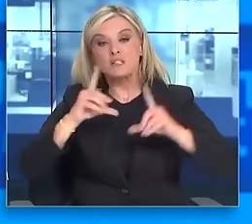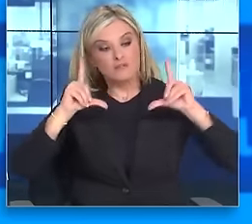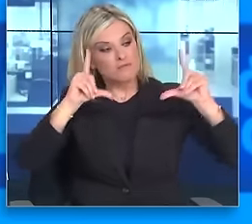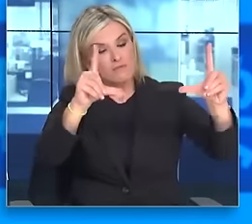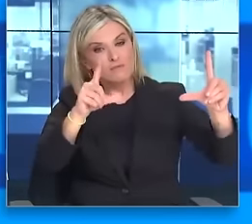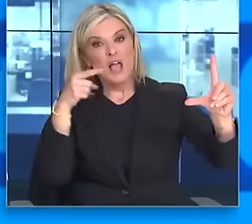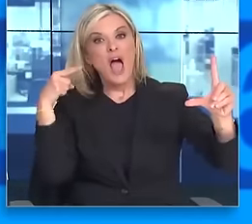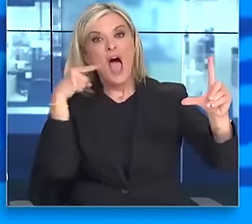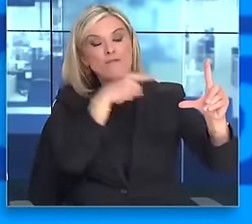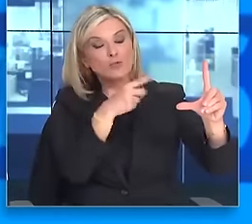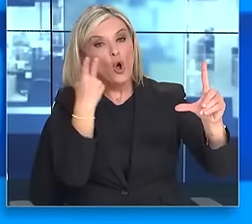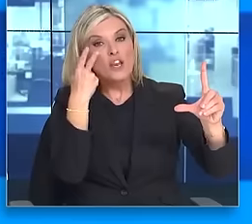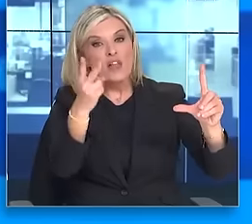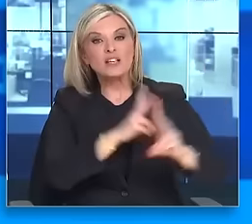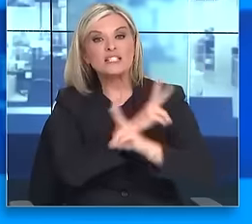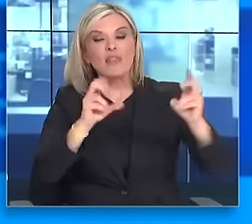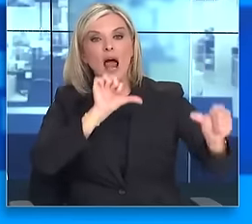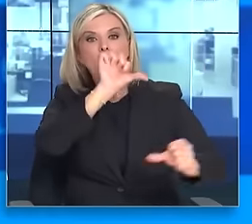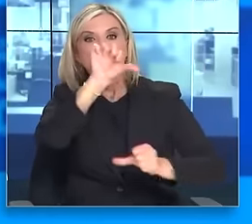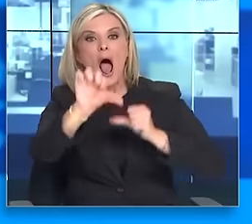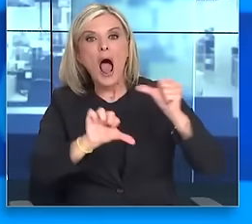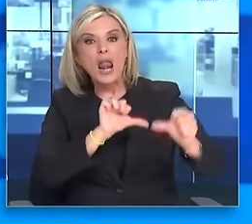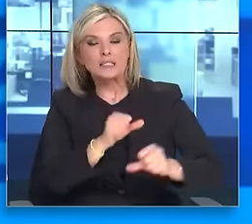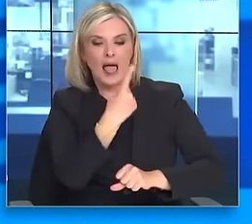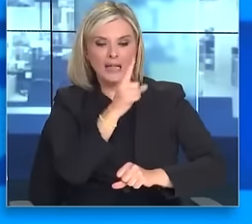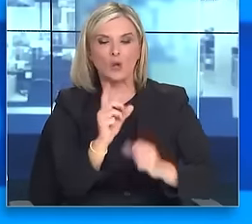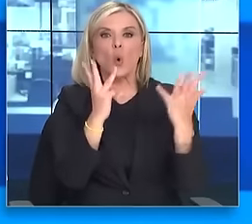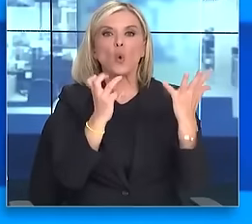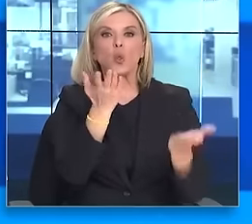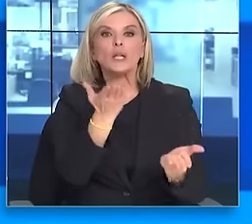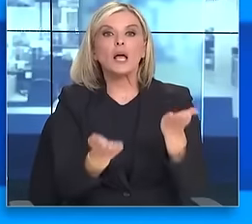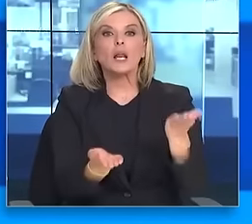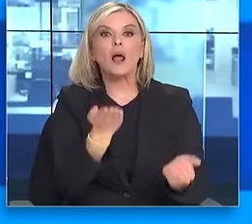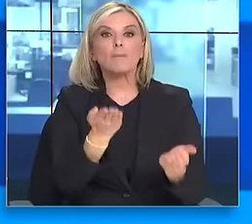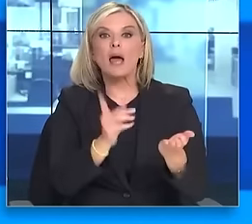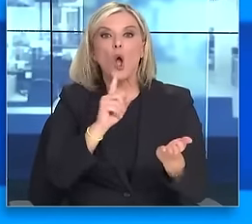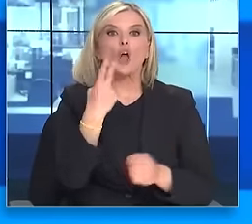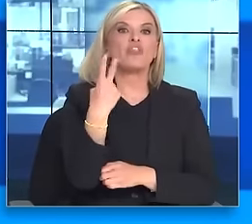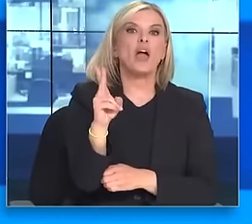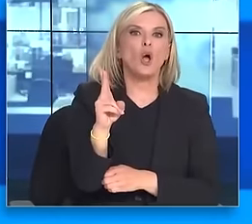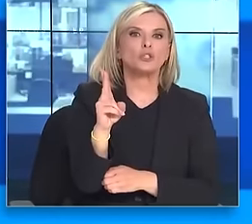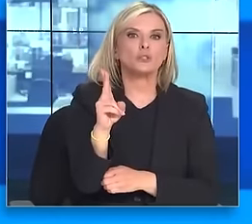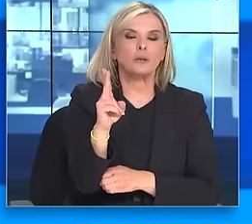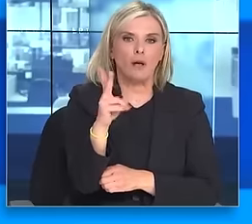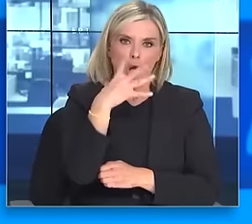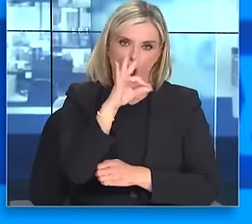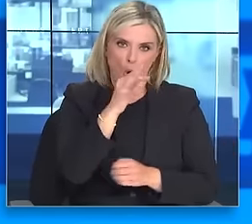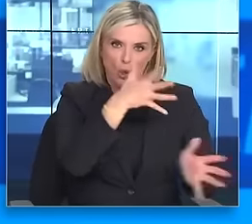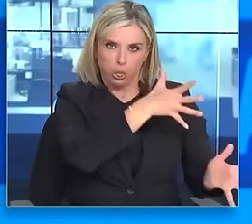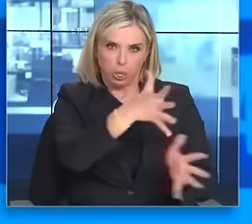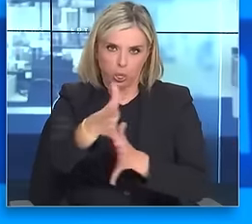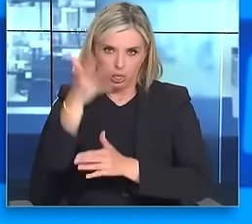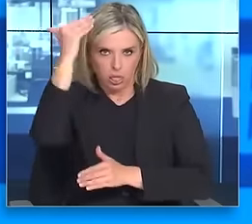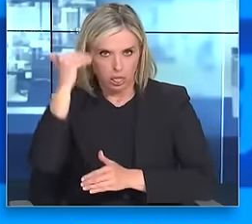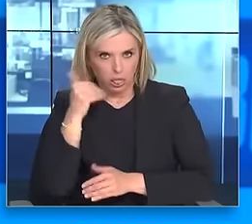ράφι. Να ξέρει ο καταναλωτής ότι αυτό το οποίο φαίνεται ότι είναι το ίδιο με αυτό το οποίο αγόραζε, αγοράζει τελικά λιγότερο. Άρα η πραγματική τιμή μονάδος